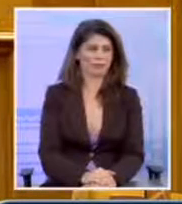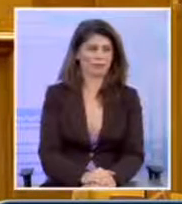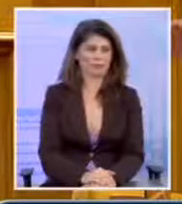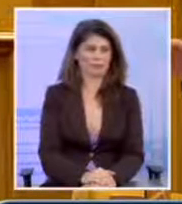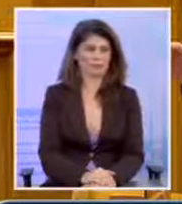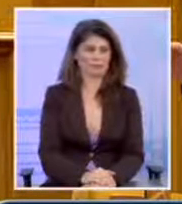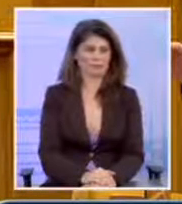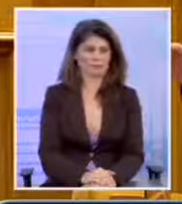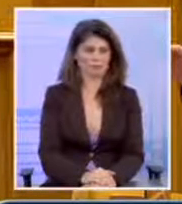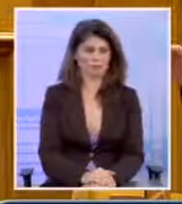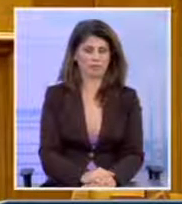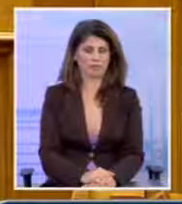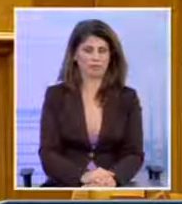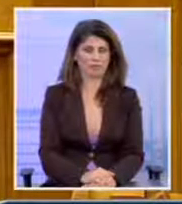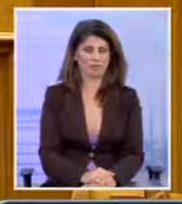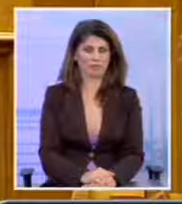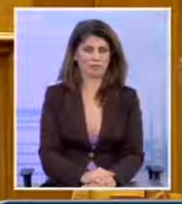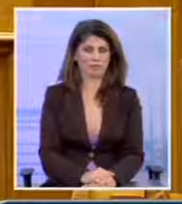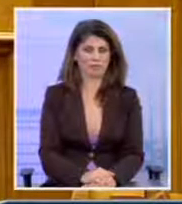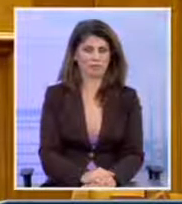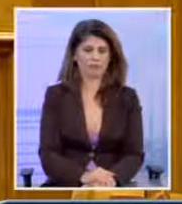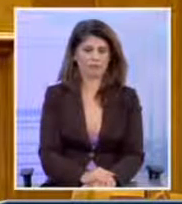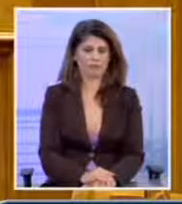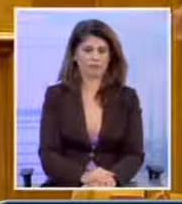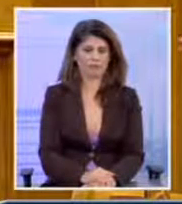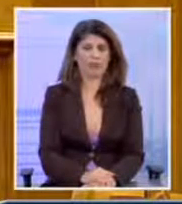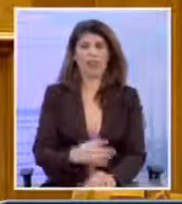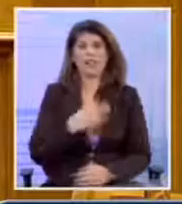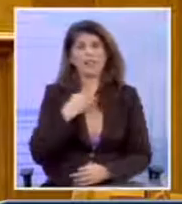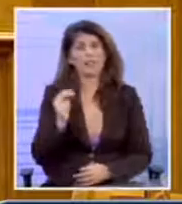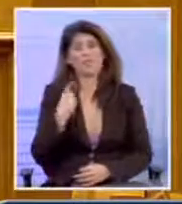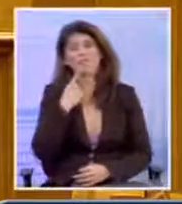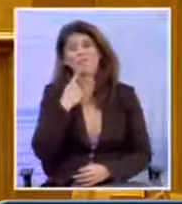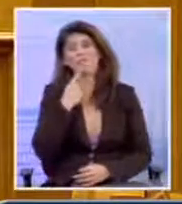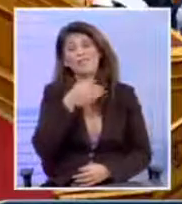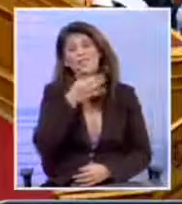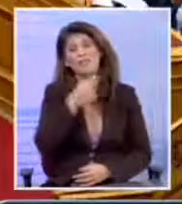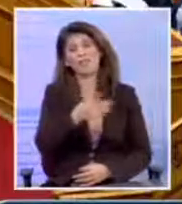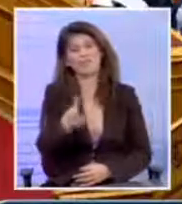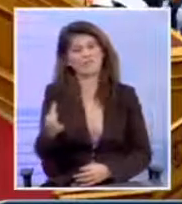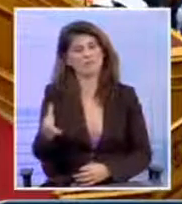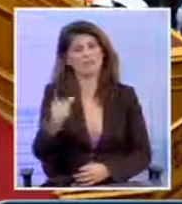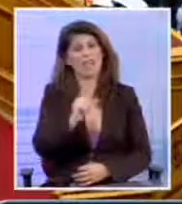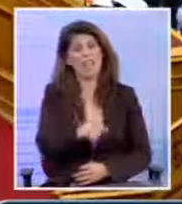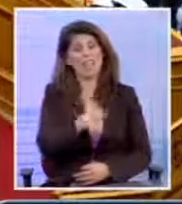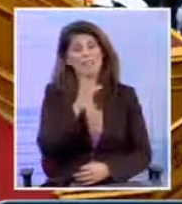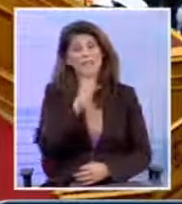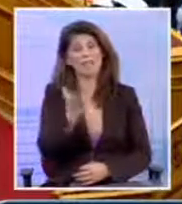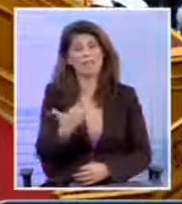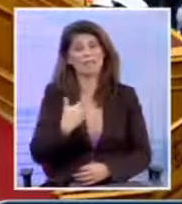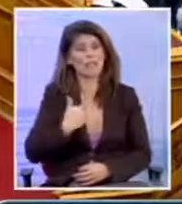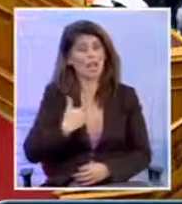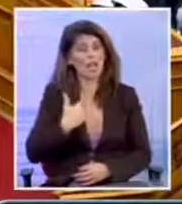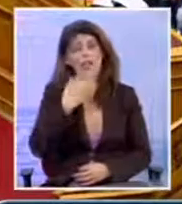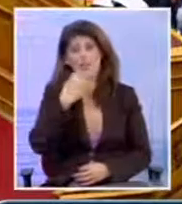θα ασχοληθώ μαζί σας, κύριε βουλευτά. Μην απαντάτε, δεν θα ασχοληθώ. Συνεχίστε. Εκτίθεστε εσείς. Παρακαλώ, κύριε Εγώ Δαβάκη. Λοιπόν λέω. Παρακαλώ, εγώ